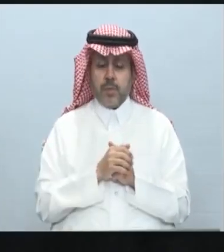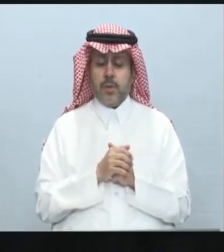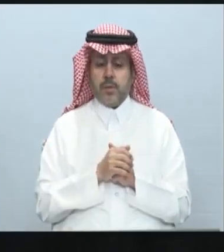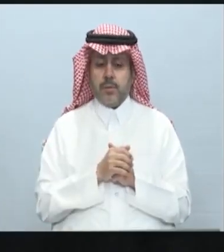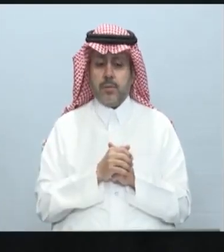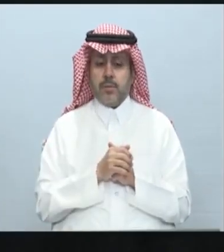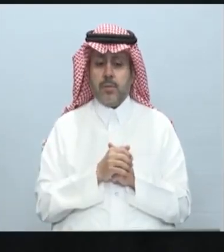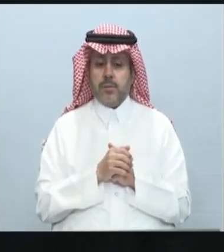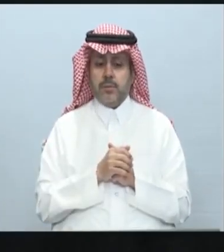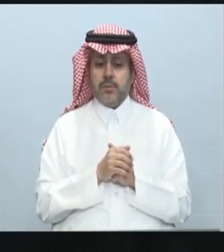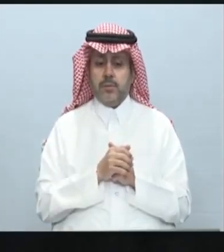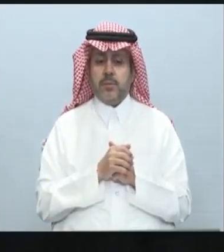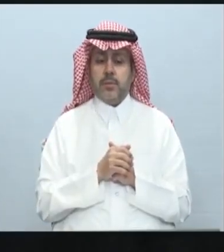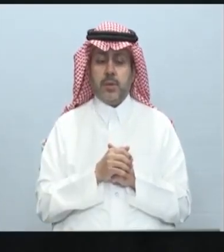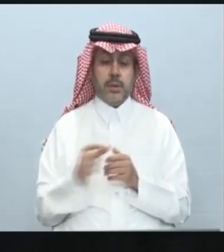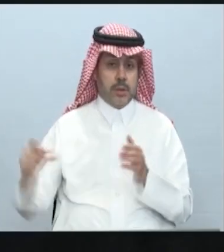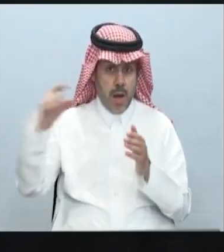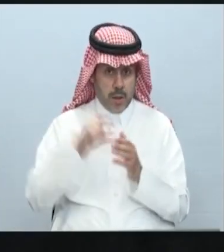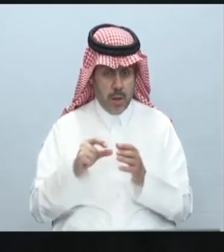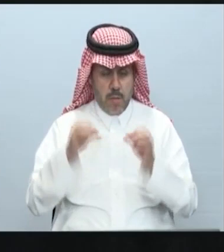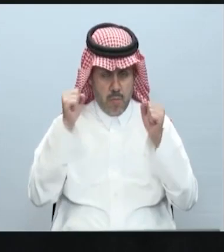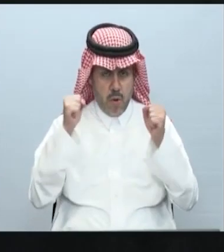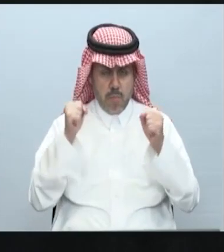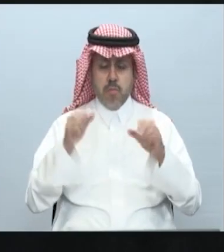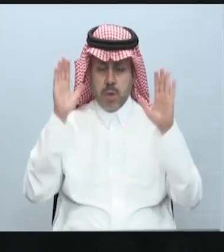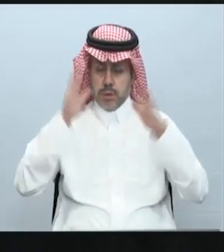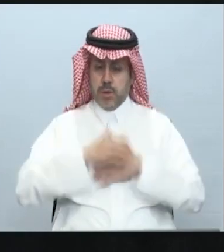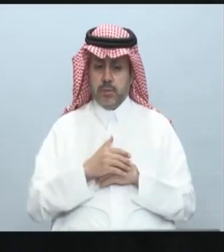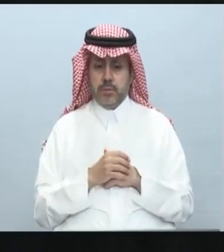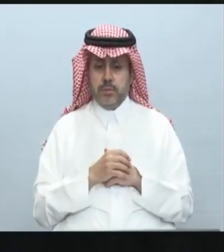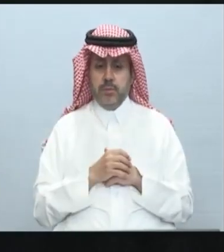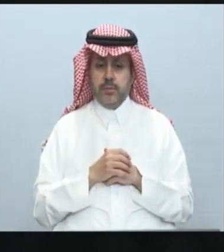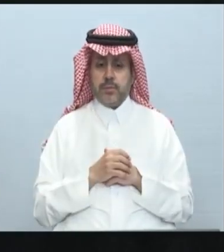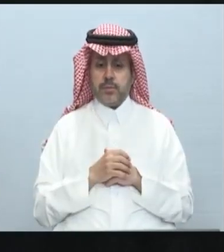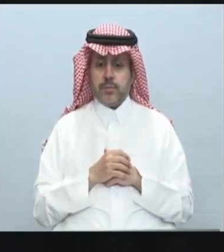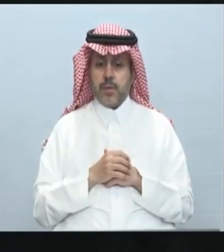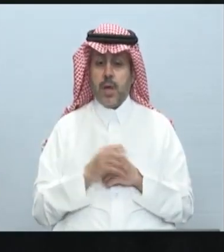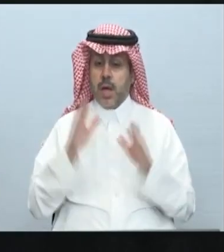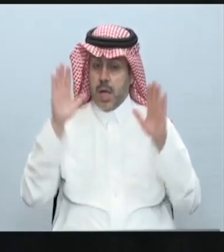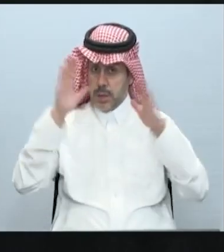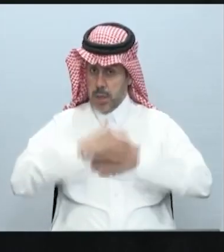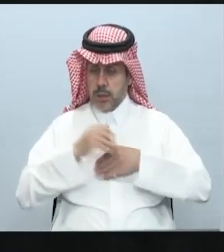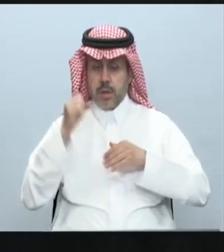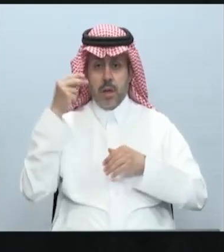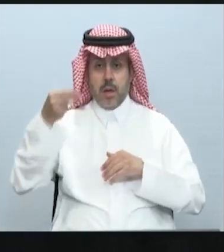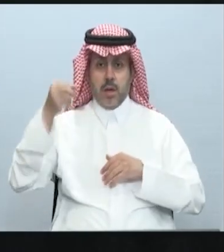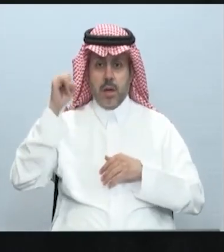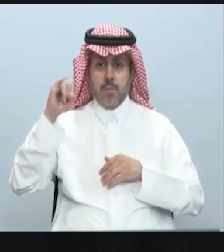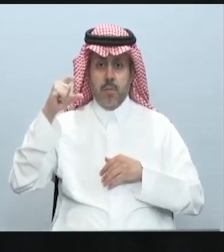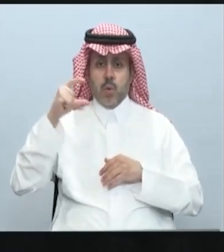كثيره جمعت هذا الامر فدلت على هذه الشعيره وقلنا لكم انها هي عمود الاسلام